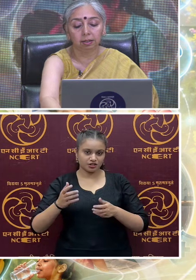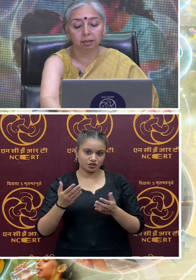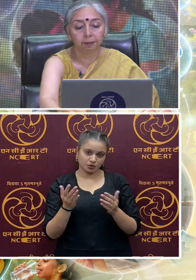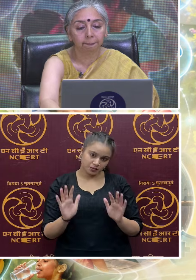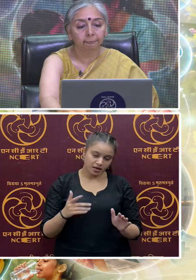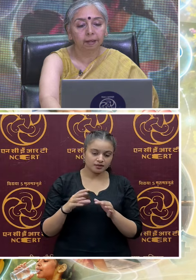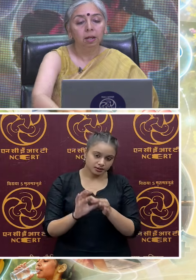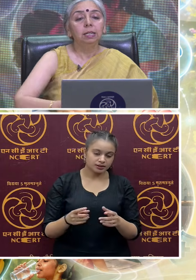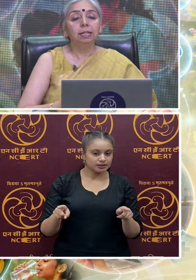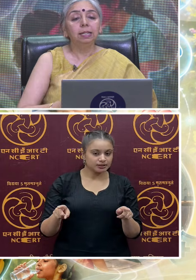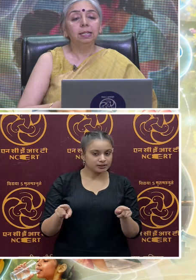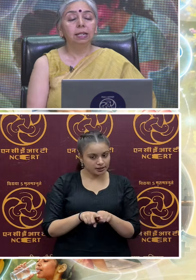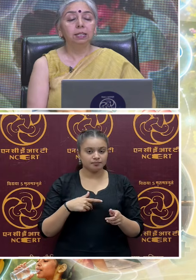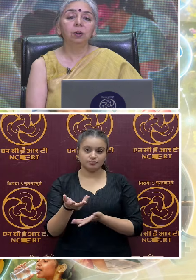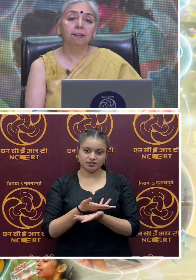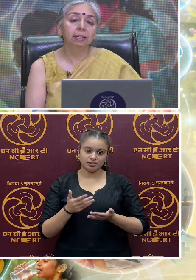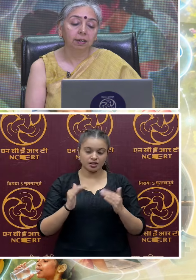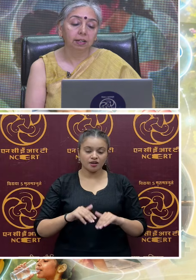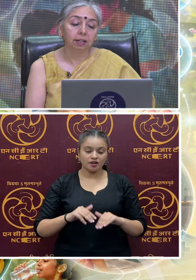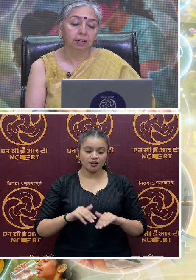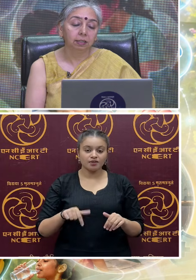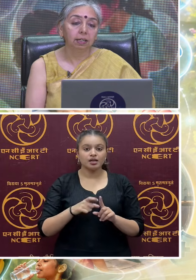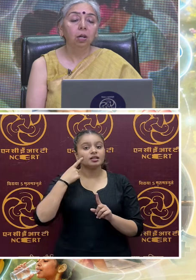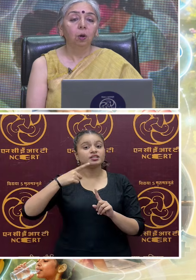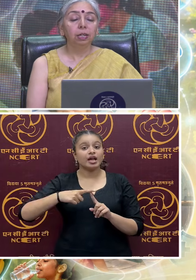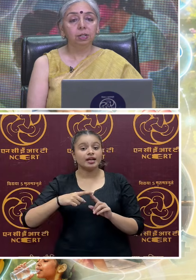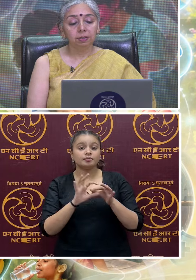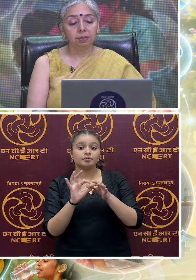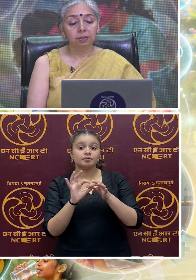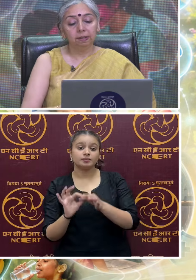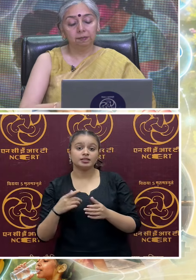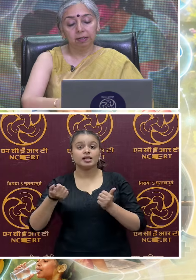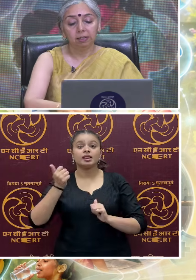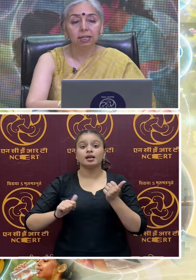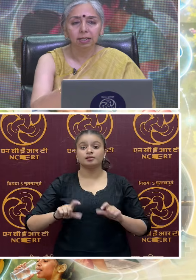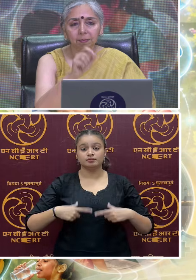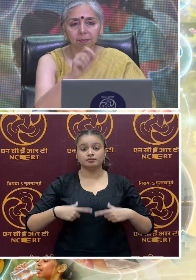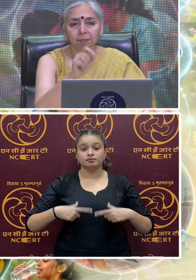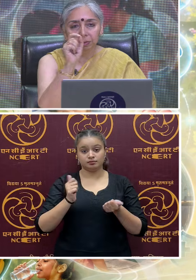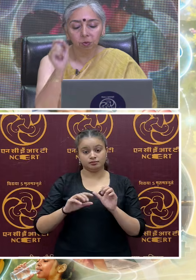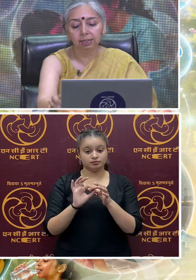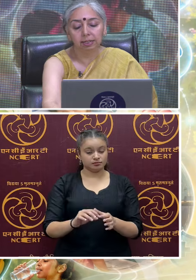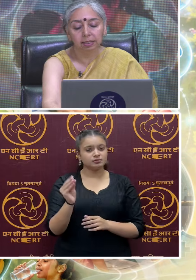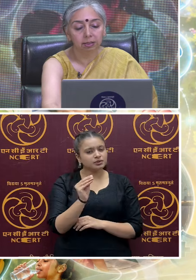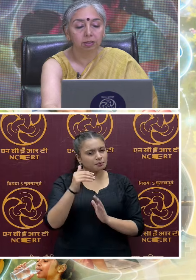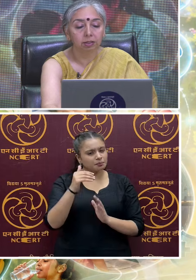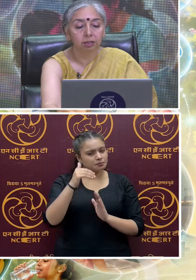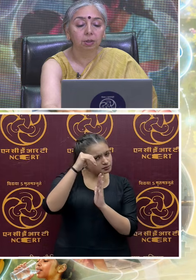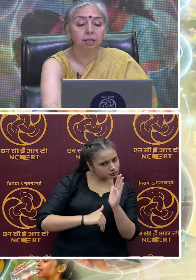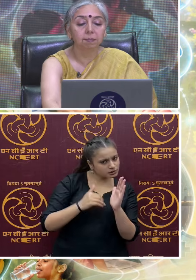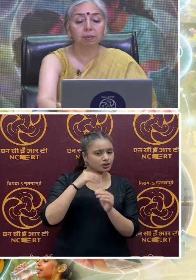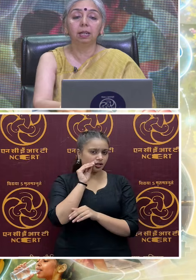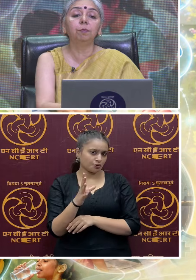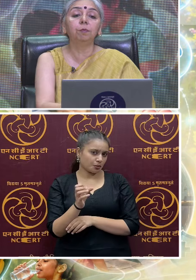बात करेंगे। ये डाइटरी और लाइफस्टाइल फैक्टर्स हैं और ये जो डाइटरी लाइफस्टाइल फैक्टर्स हैं इनके बारे में थोड़ी सी डिटेल में देना